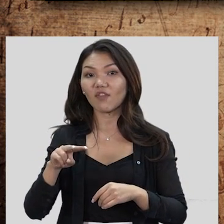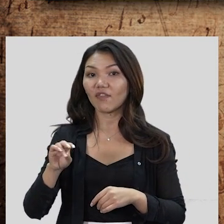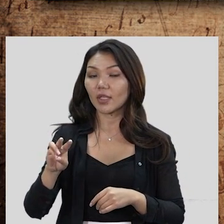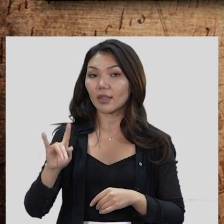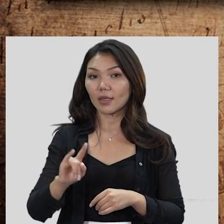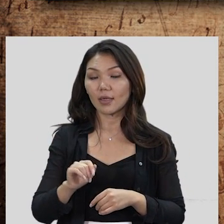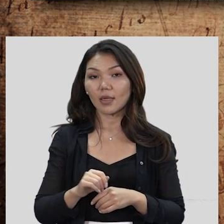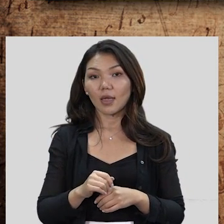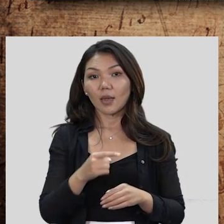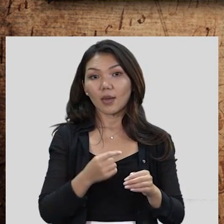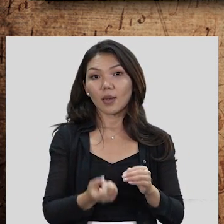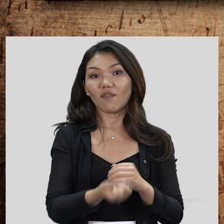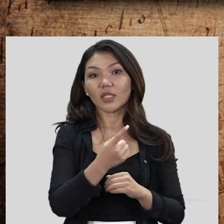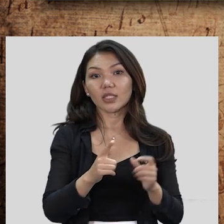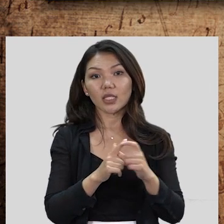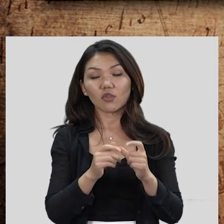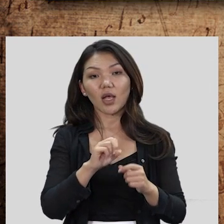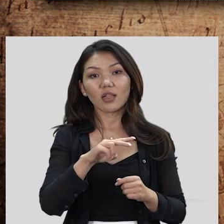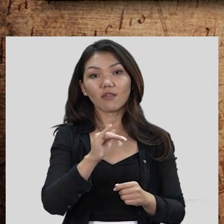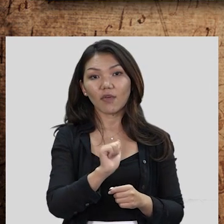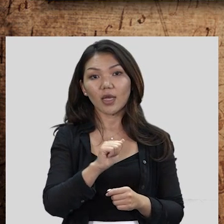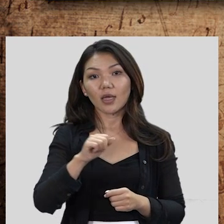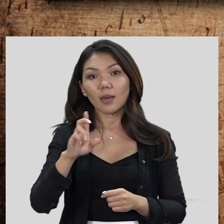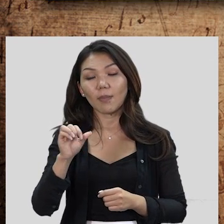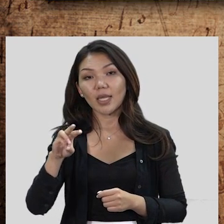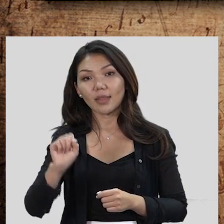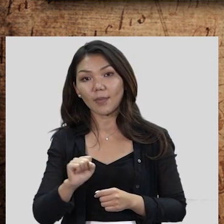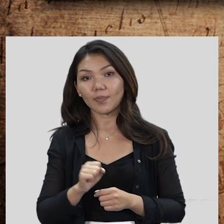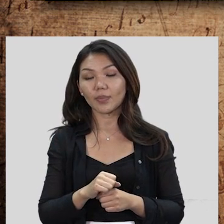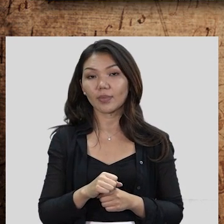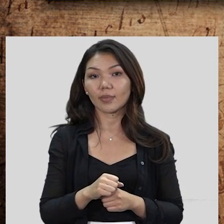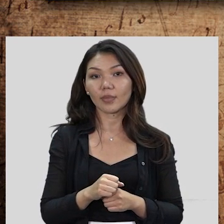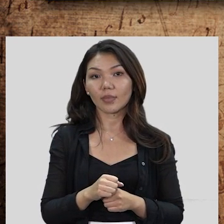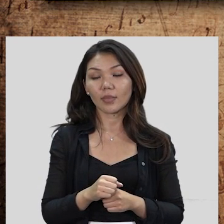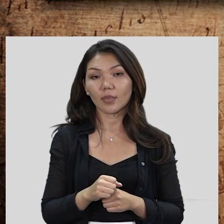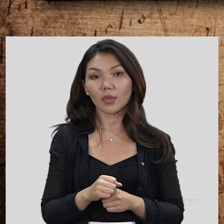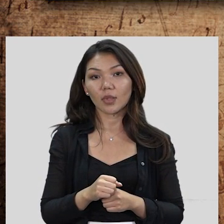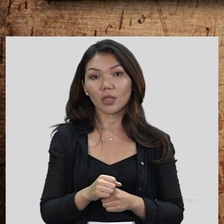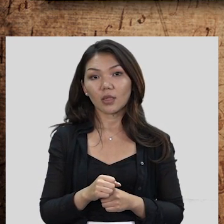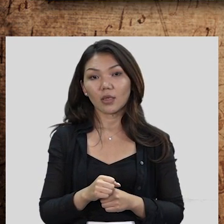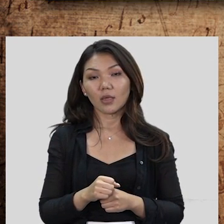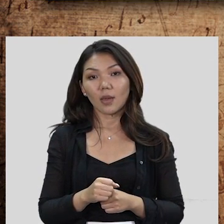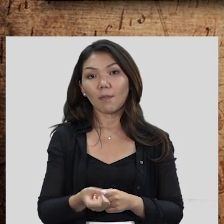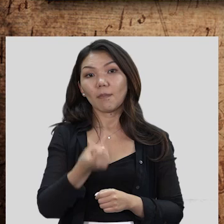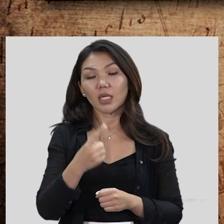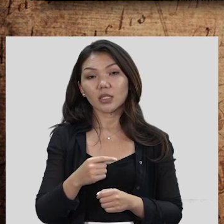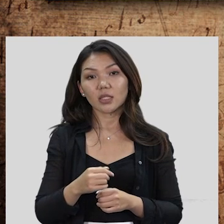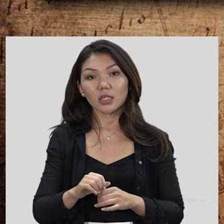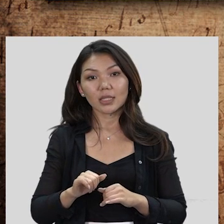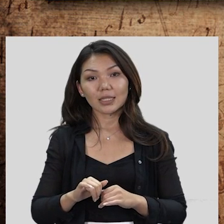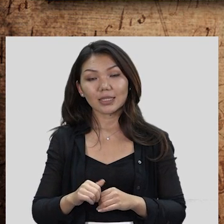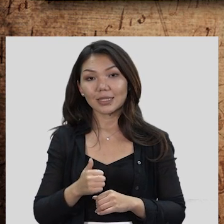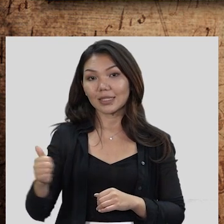альфа и бета средние kavita от греческого алфавита произошли самые распространенные в средневековой европе